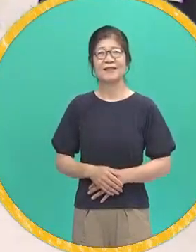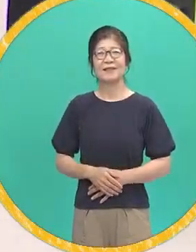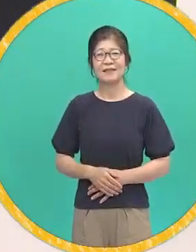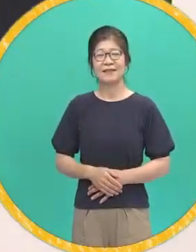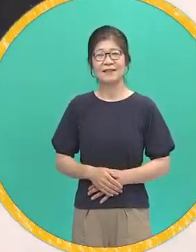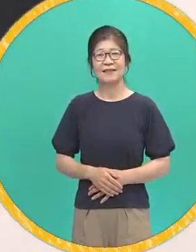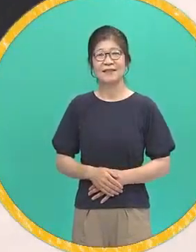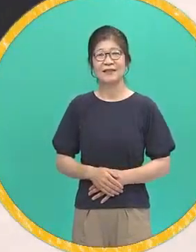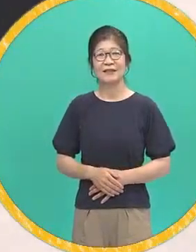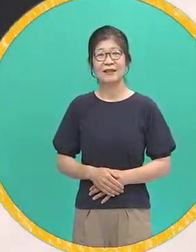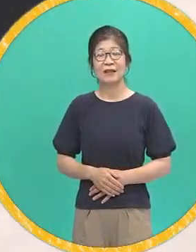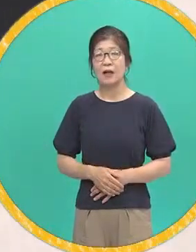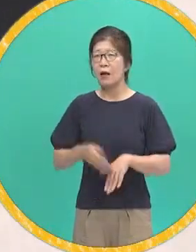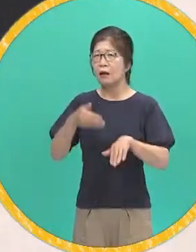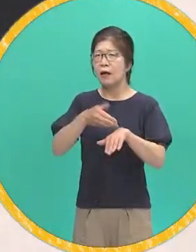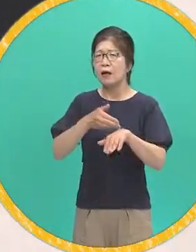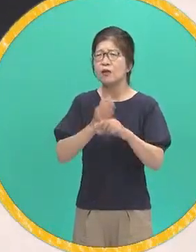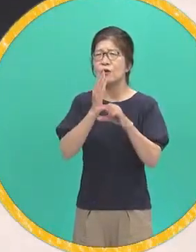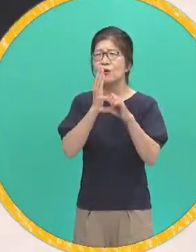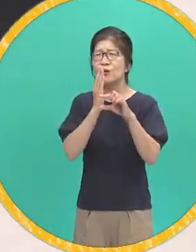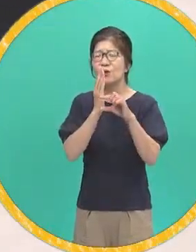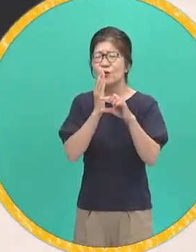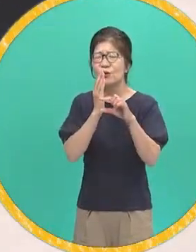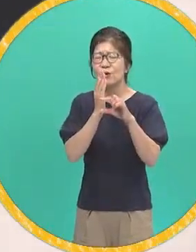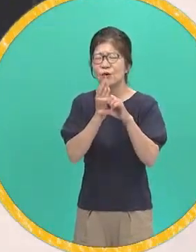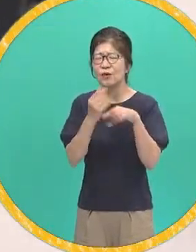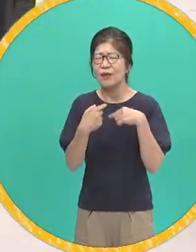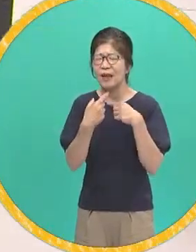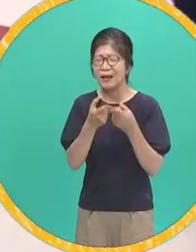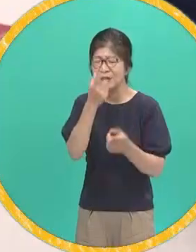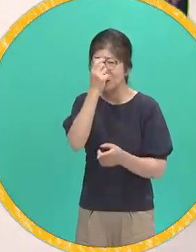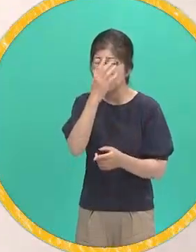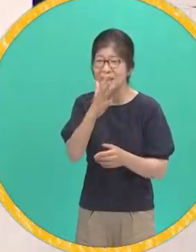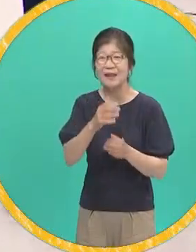お願いしますまさに練習中にごめんなさい